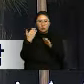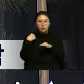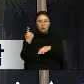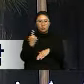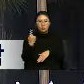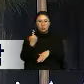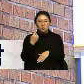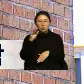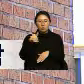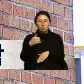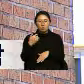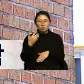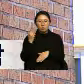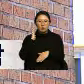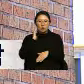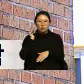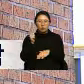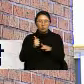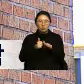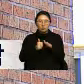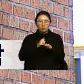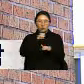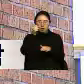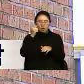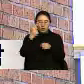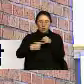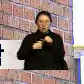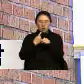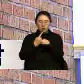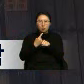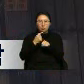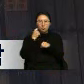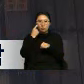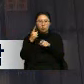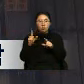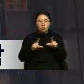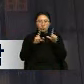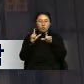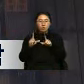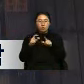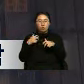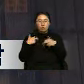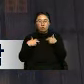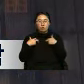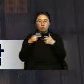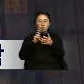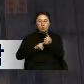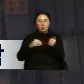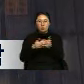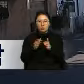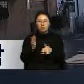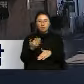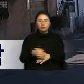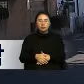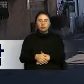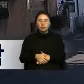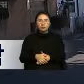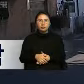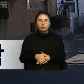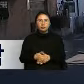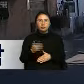1997년 대통령 당선 전 후 1년 6개월 동안 거주 안 뒤 재미 사업가에게 매각 됐습니다